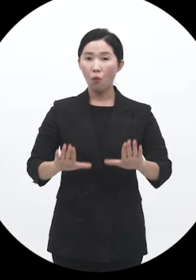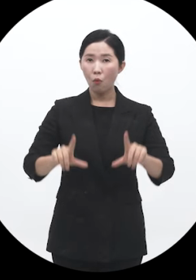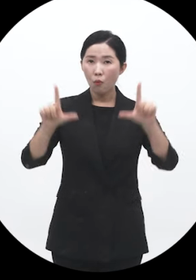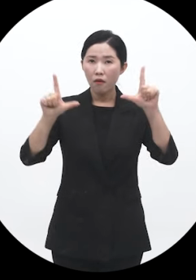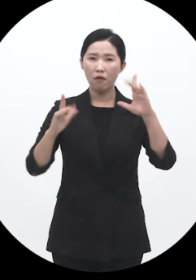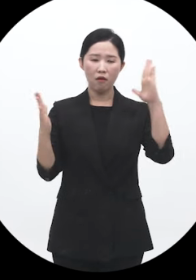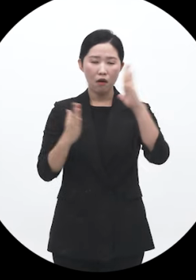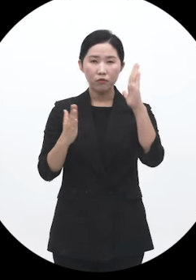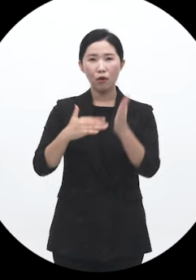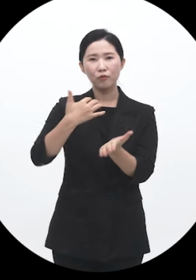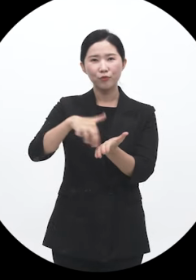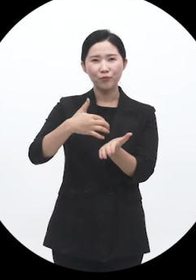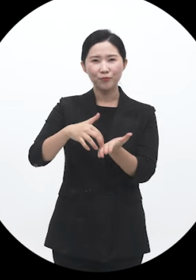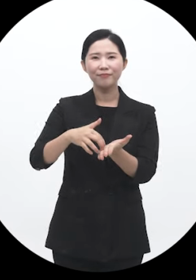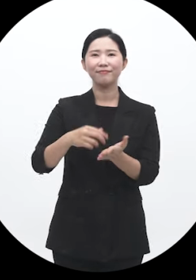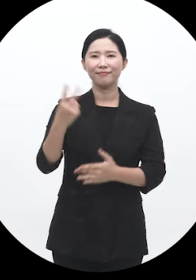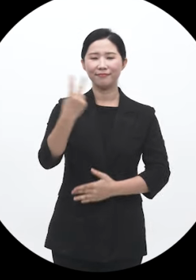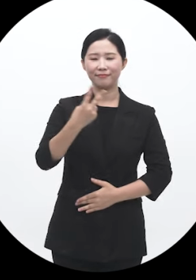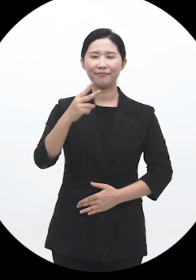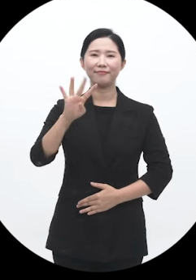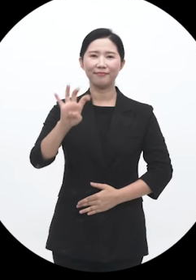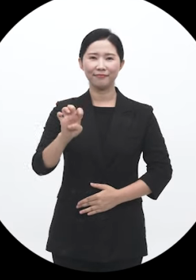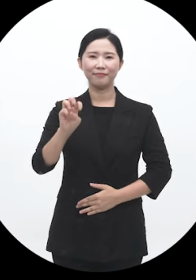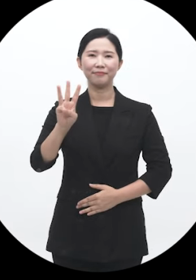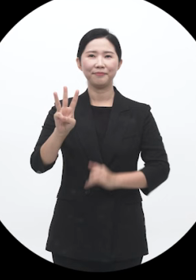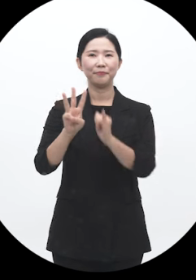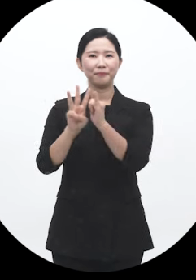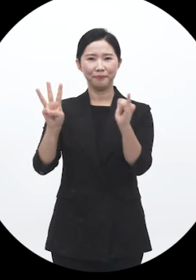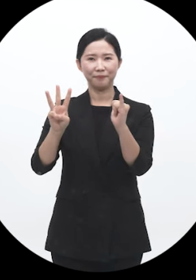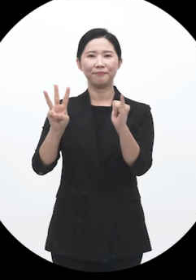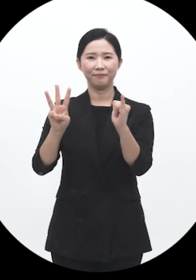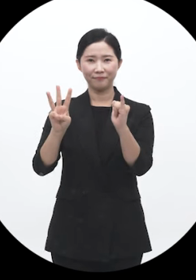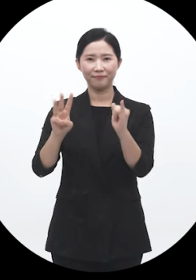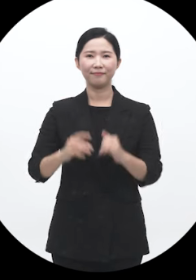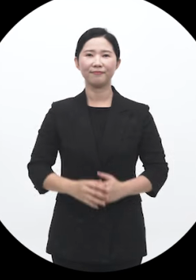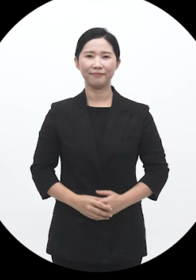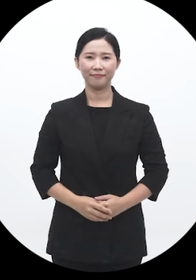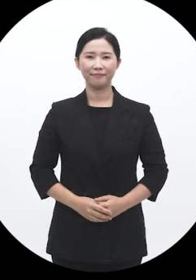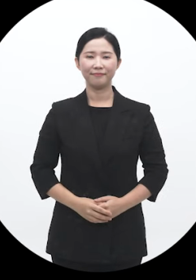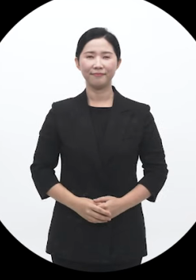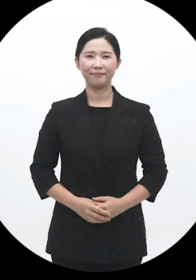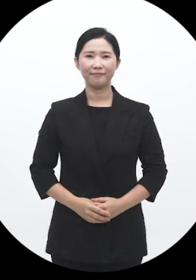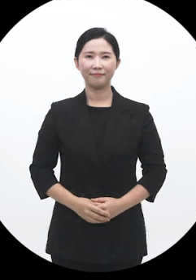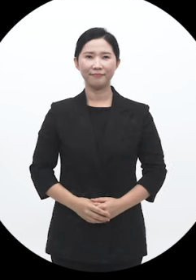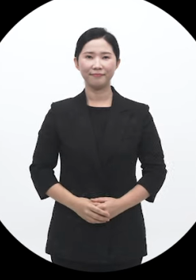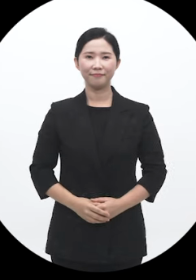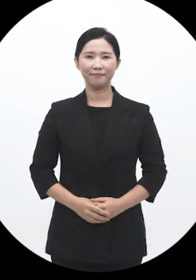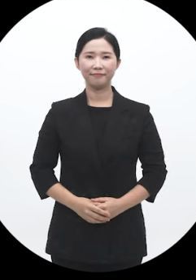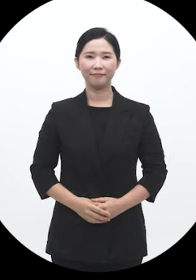그래서 2026학년도에는 총 2,043명을 선발합니다.